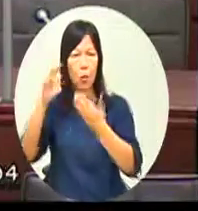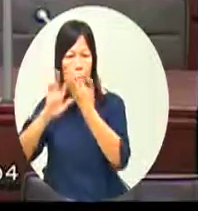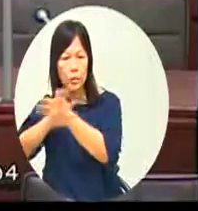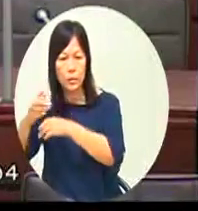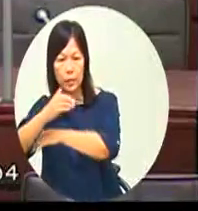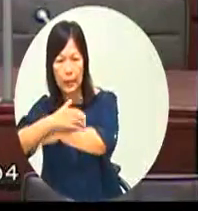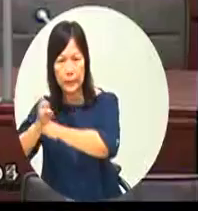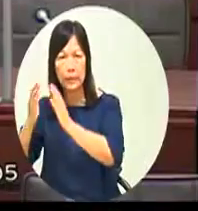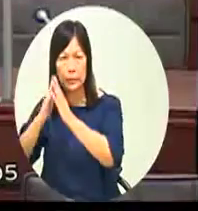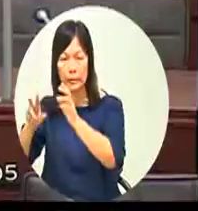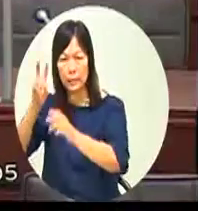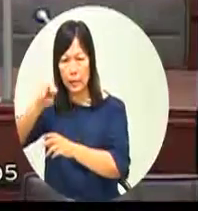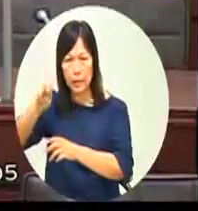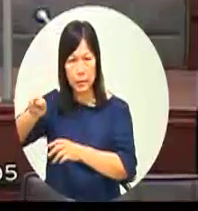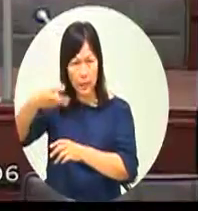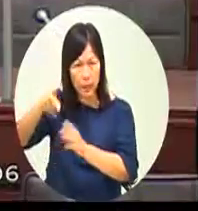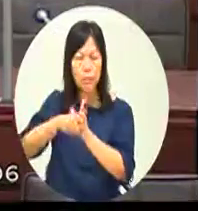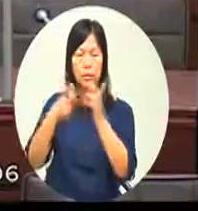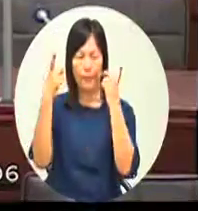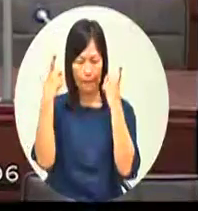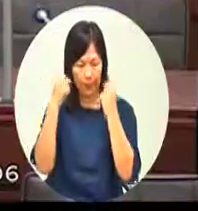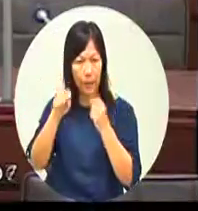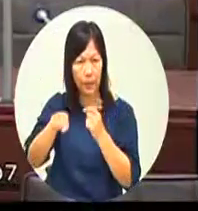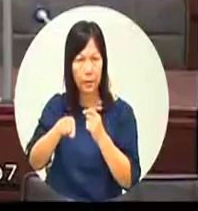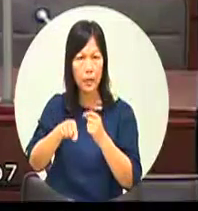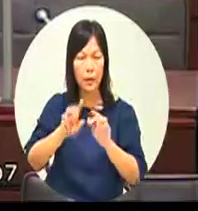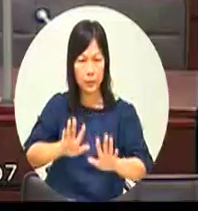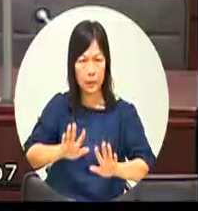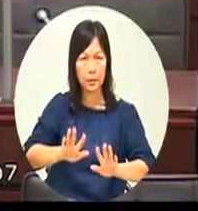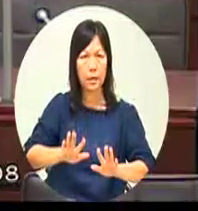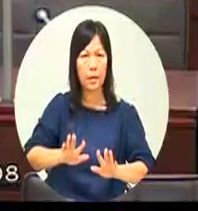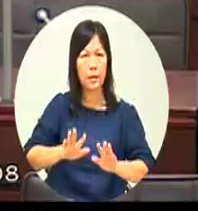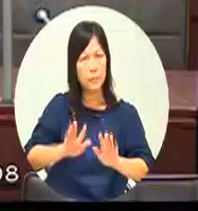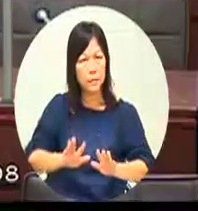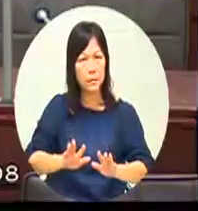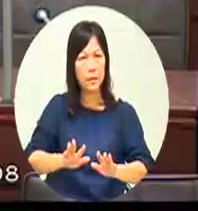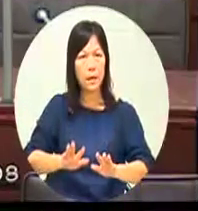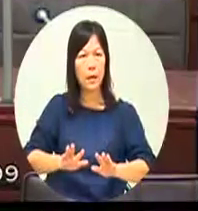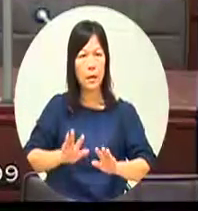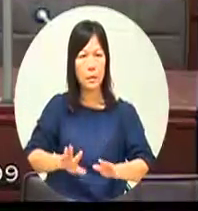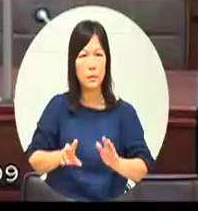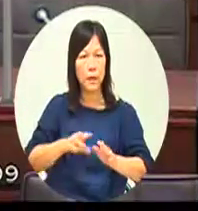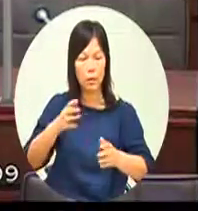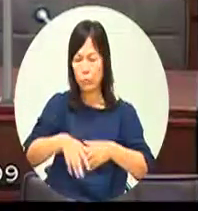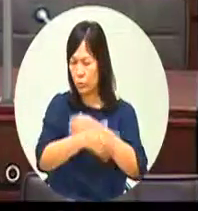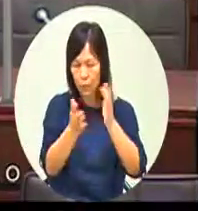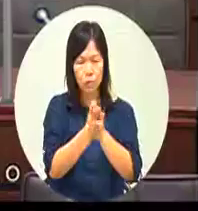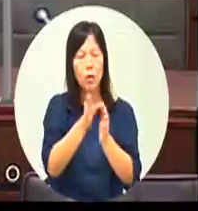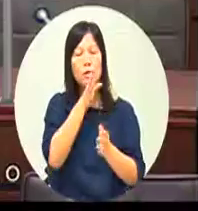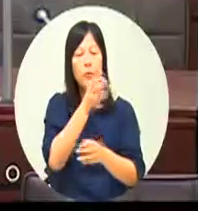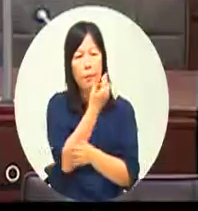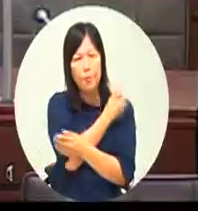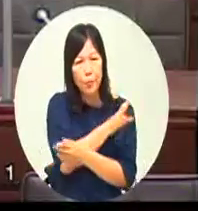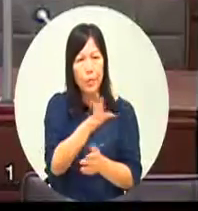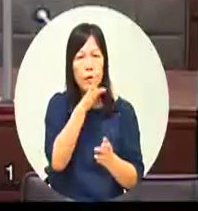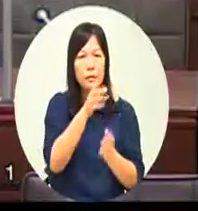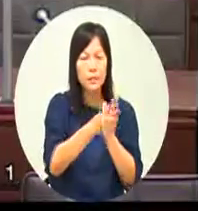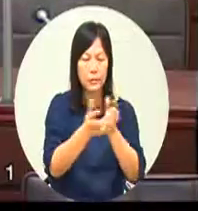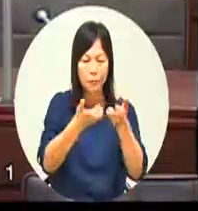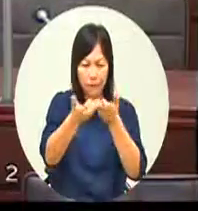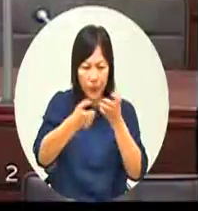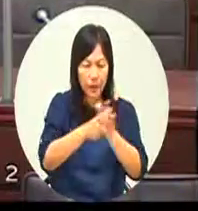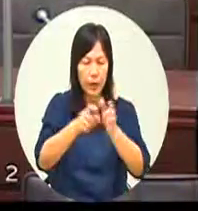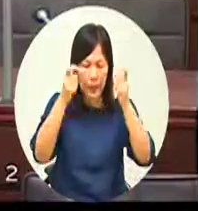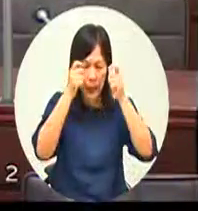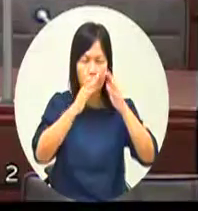2200。 好。 2200，这是管来诶。 管来。啊，你即卖收进了要安怎？ 现在要整个不管是没有所谓区分本